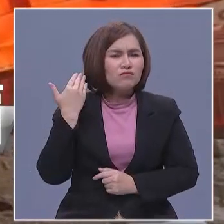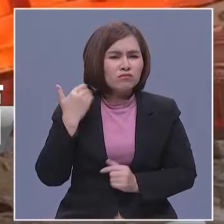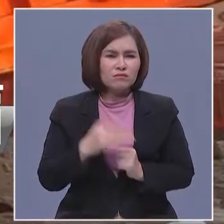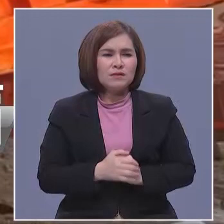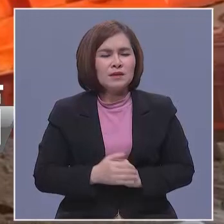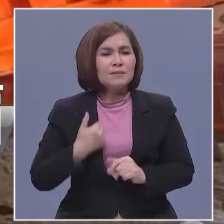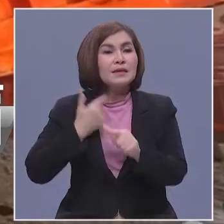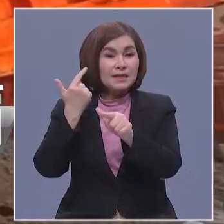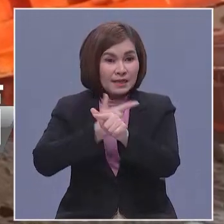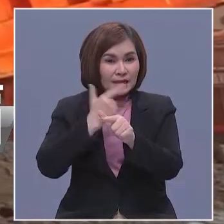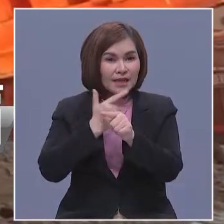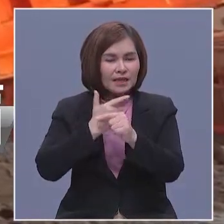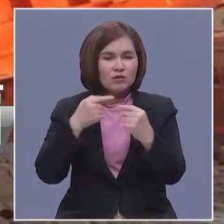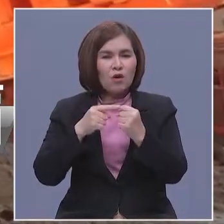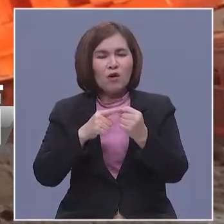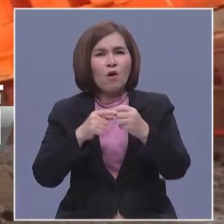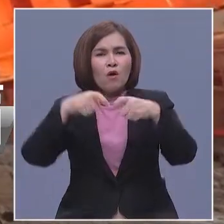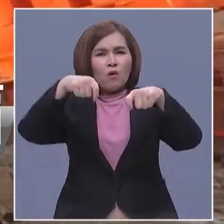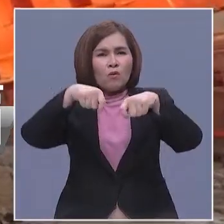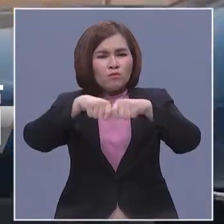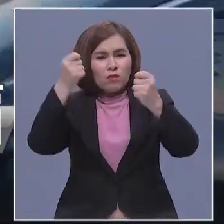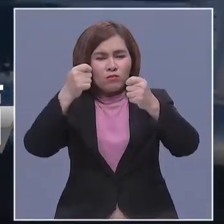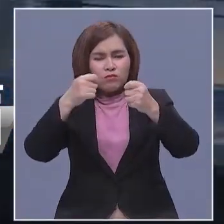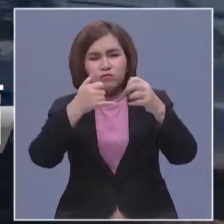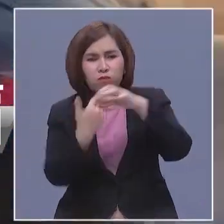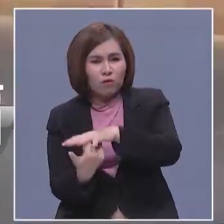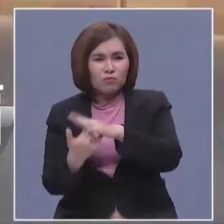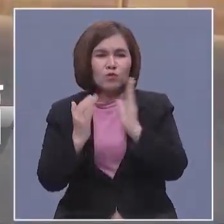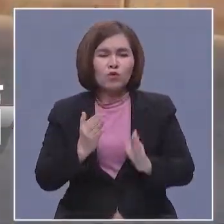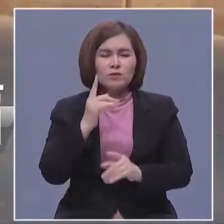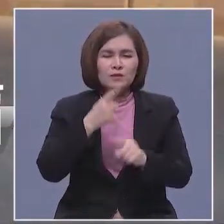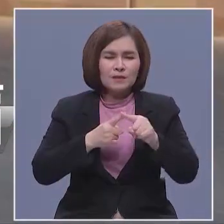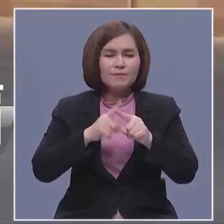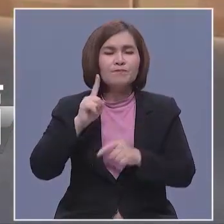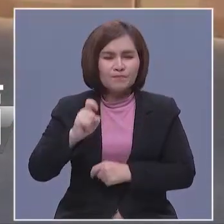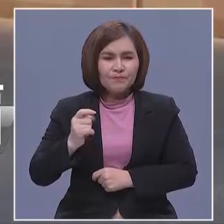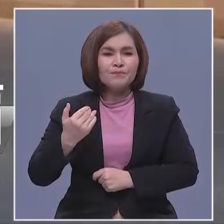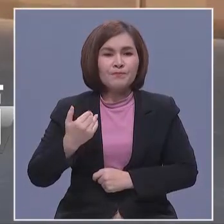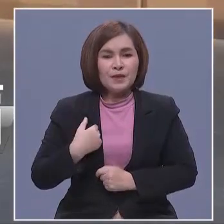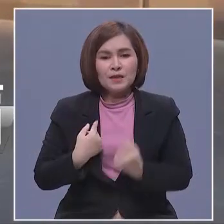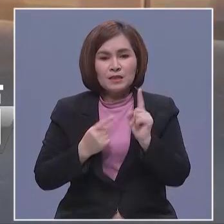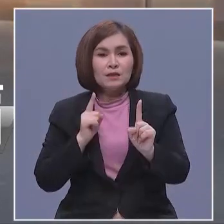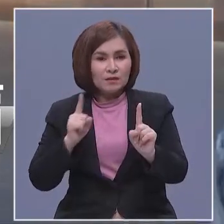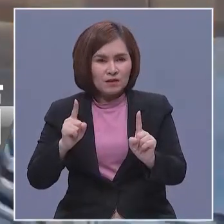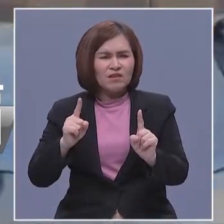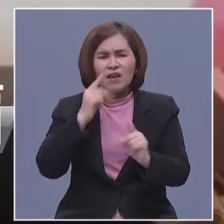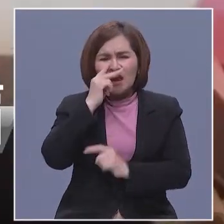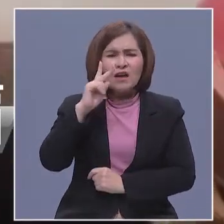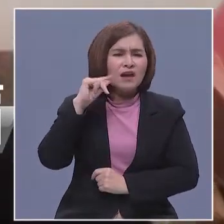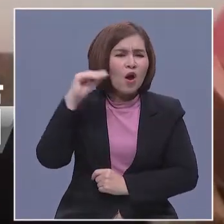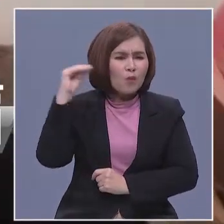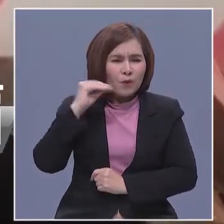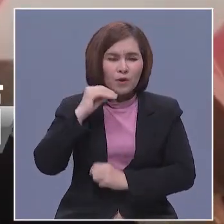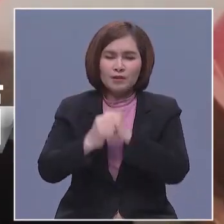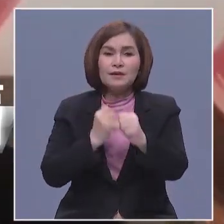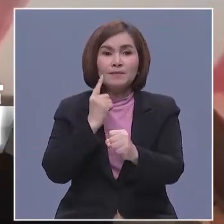เหล็กแบบก่อสร้างหล่นใส่คนงานเสียชีวิต1คนเจ็บ1คนโอ้ย พระราม2ไม่แผ่วเลยอ่ะทั้งปีมี